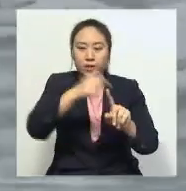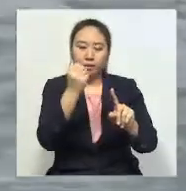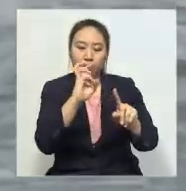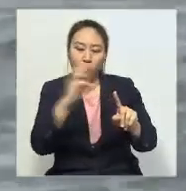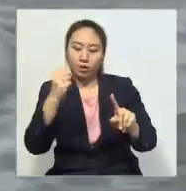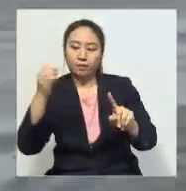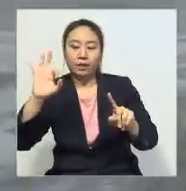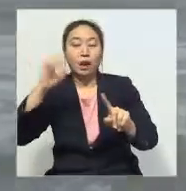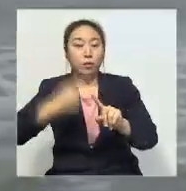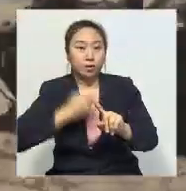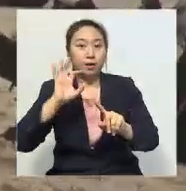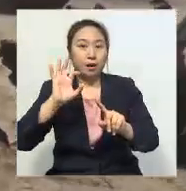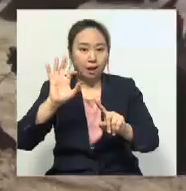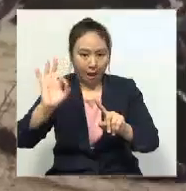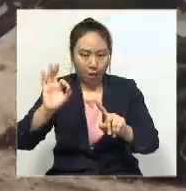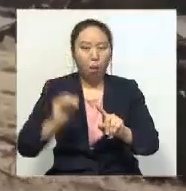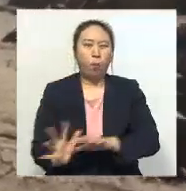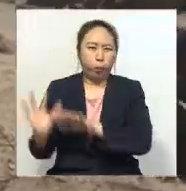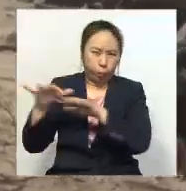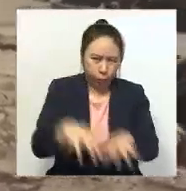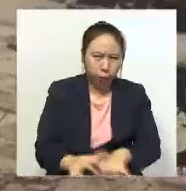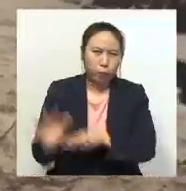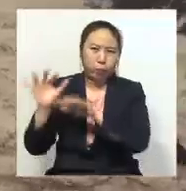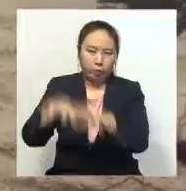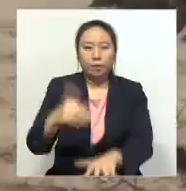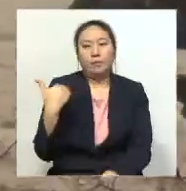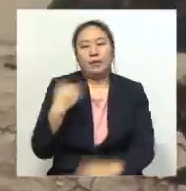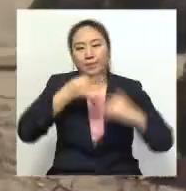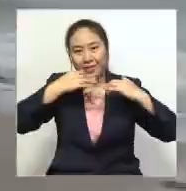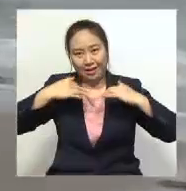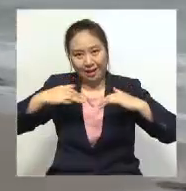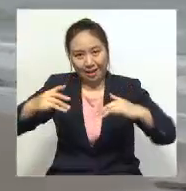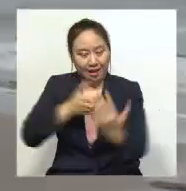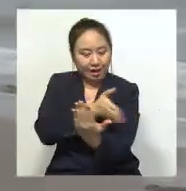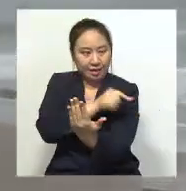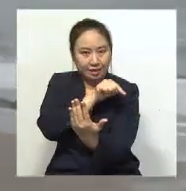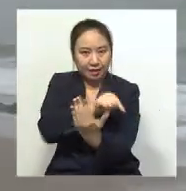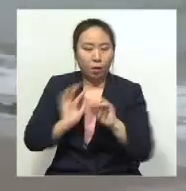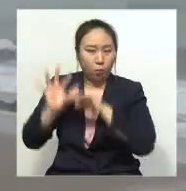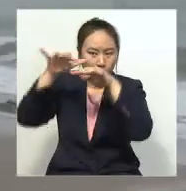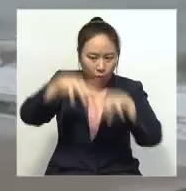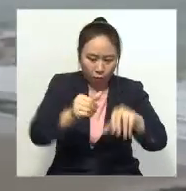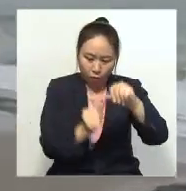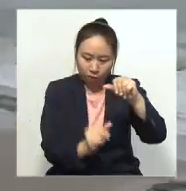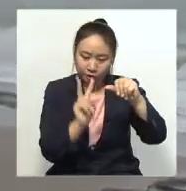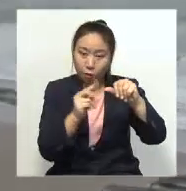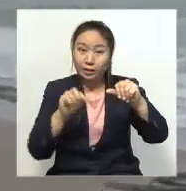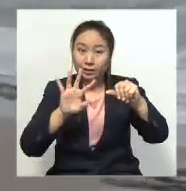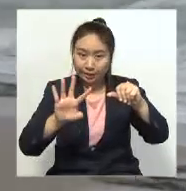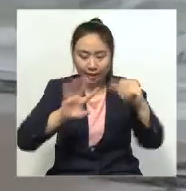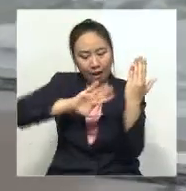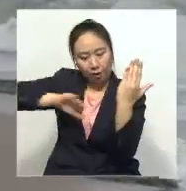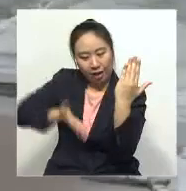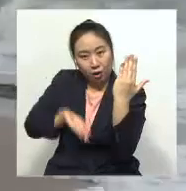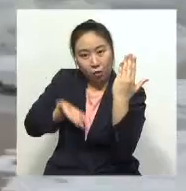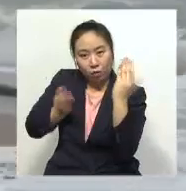16-19กันยายนนี้ก็จะมีกำลังแรงขึ้นค่ะทะเลอันดามันมีคลื่นสูง 2-4 เมตรและอ่าวไทยตอนบนมีคลื่น